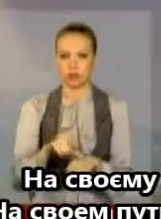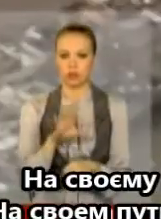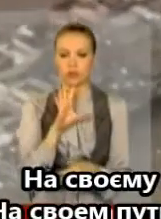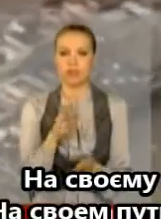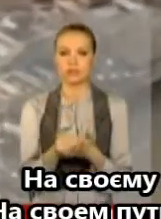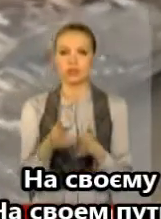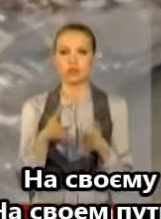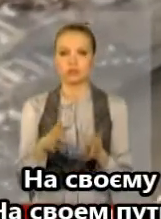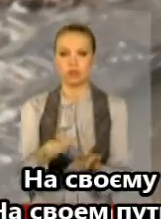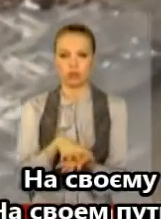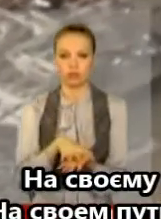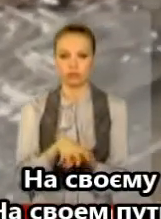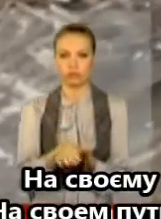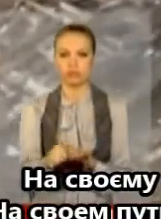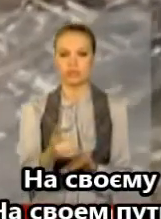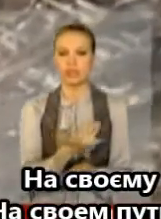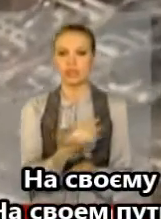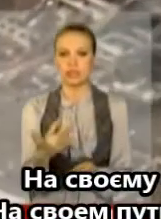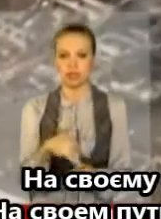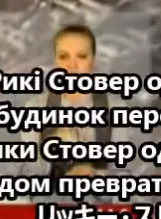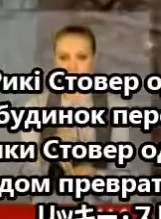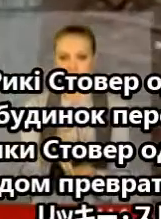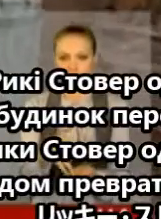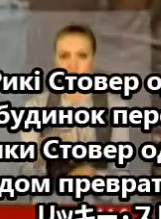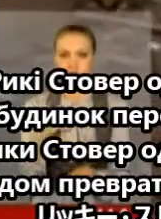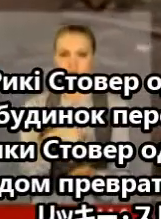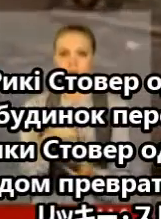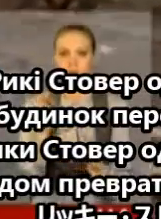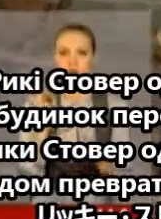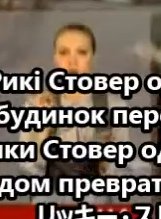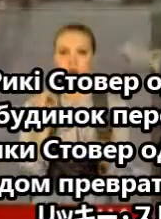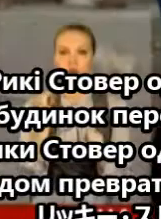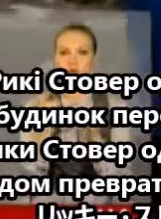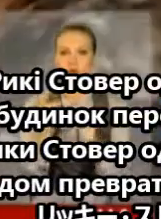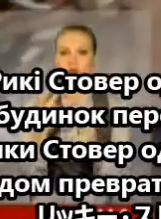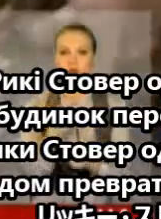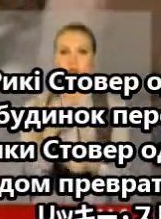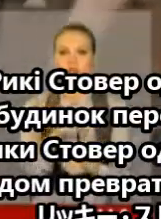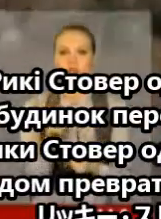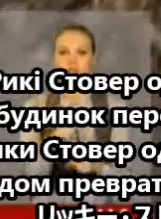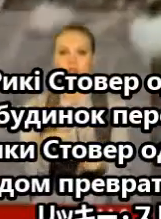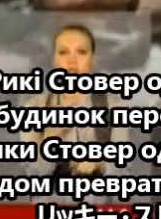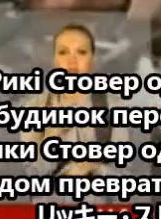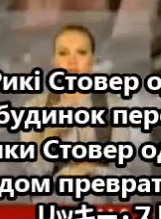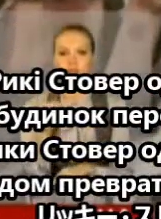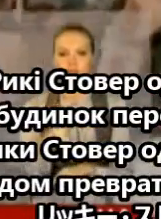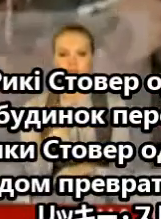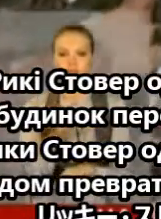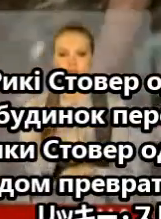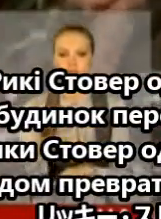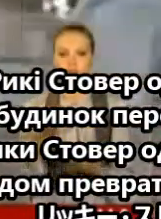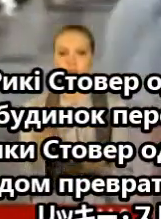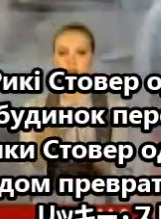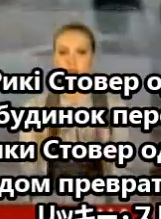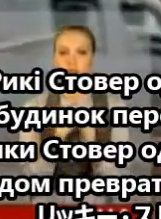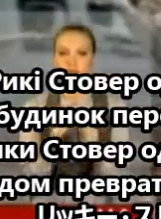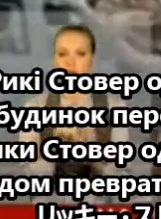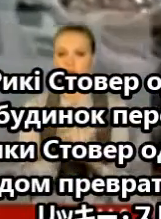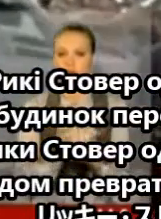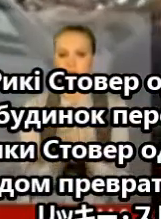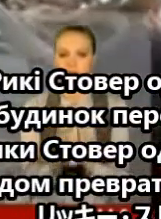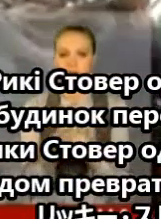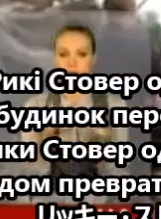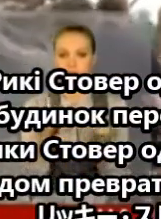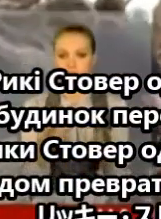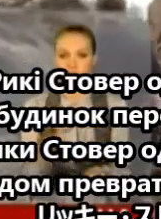своєму шляху знищивши кілька містечок. Рікі Стовер – один із тих десятків тисяч людей, чий будинок перетворився